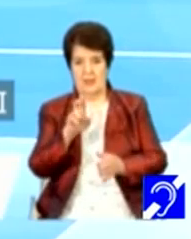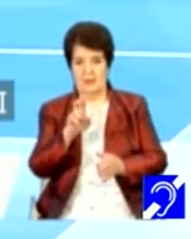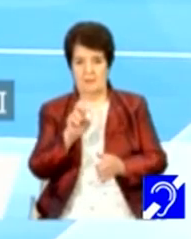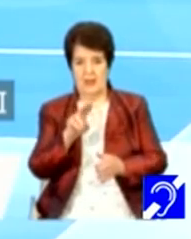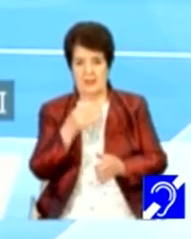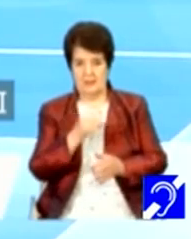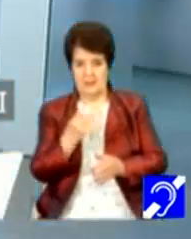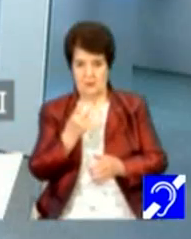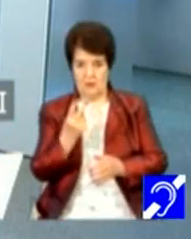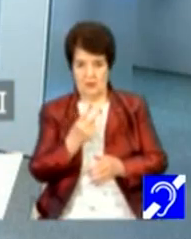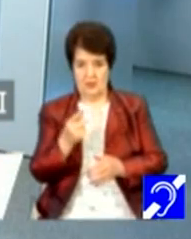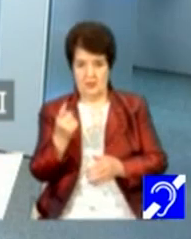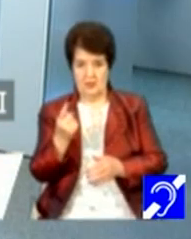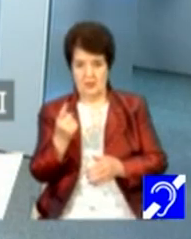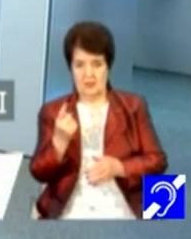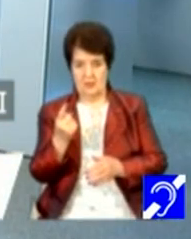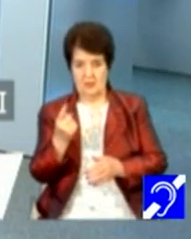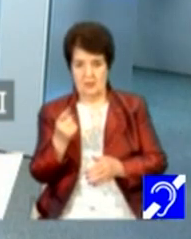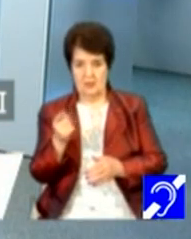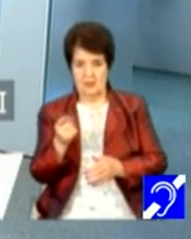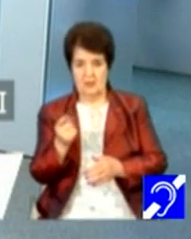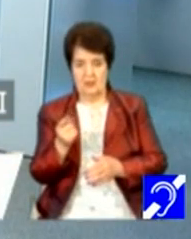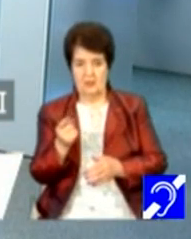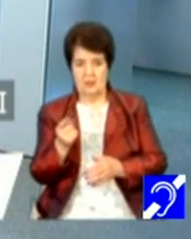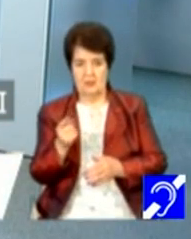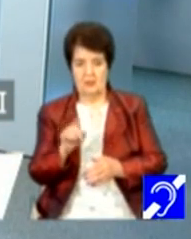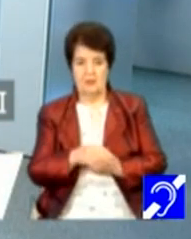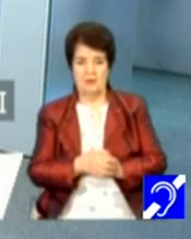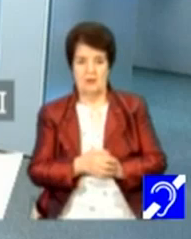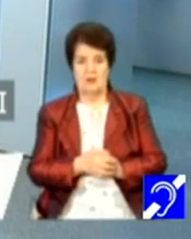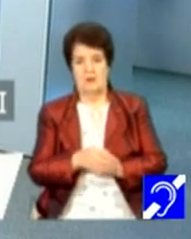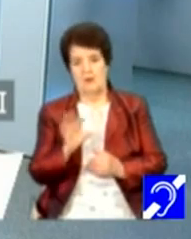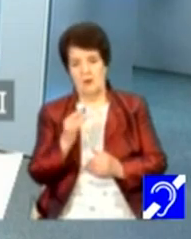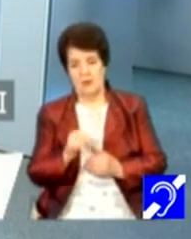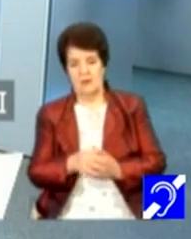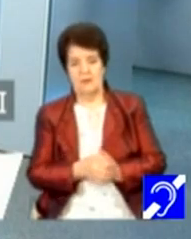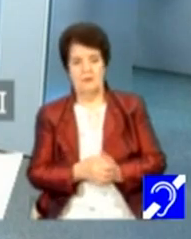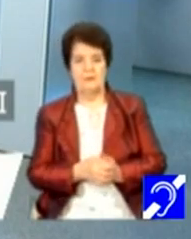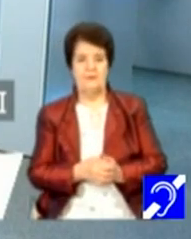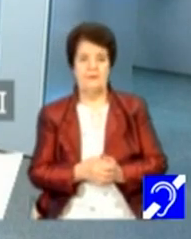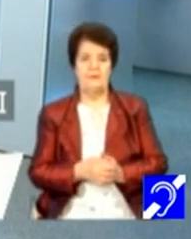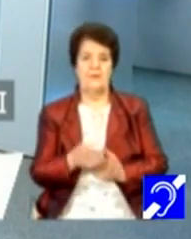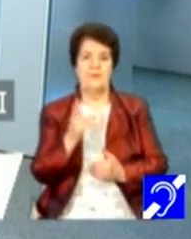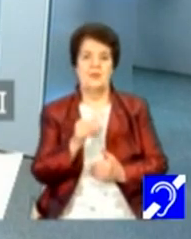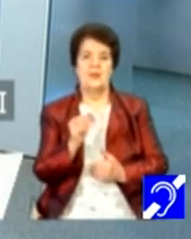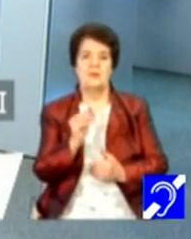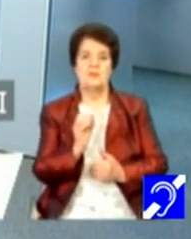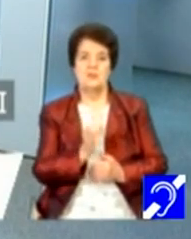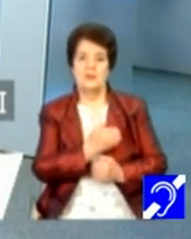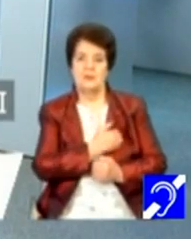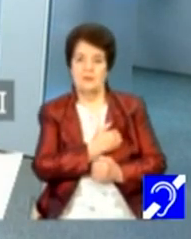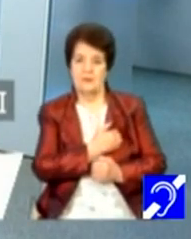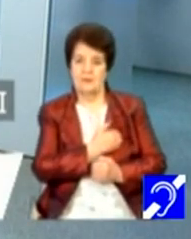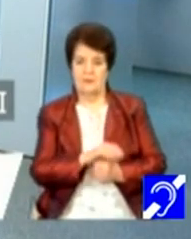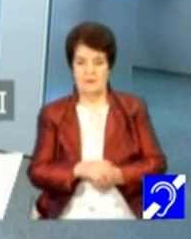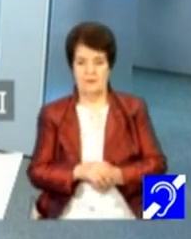Pe locul 2? Pe locul 2, pe listă. Noastră, domnul... Primii 10. Da. Bun. Ok. De ce vă doriți să intrați în Parlament? Ce